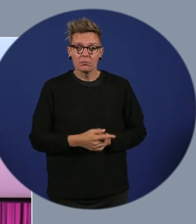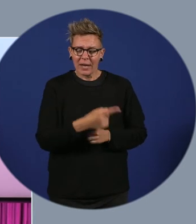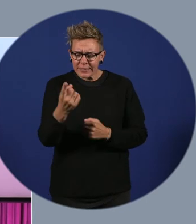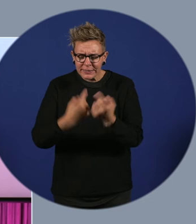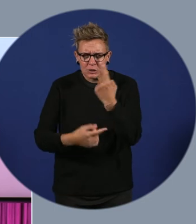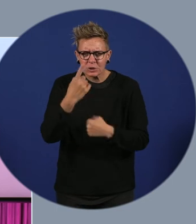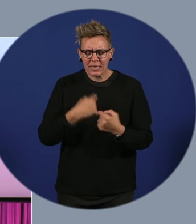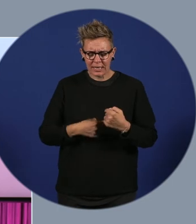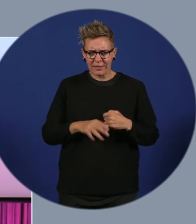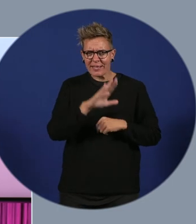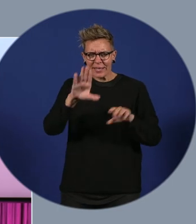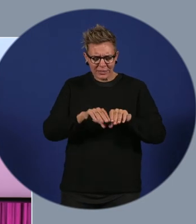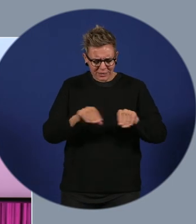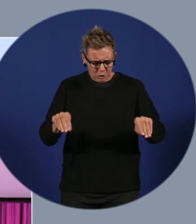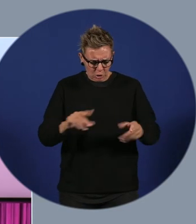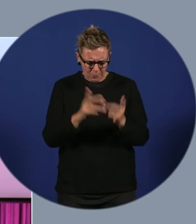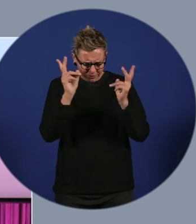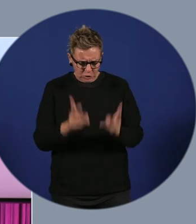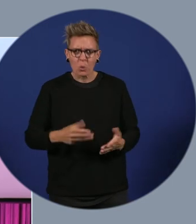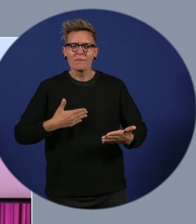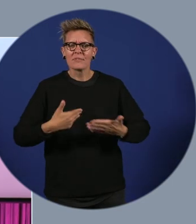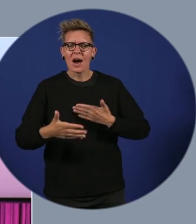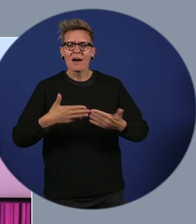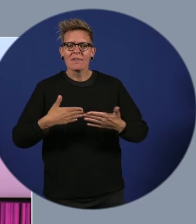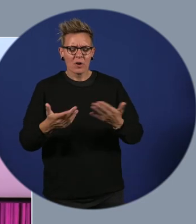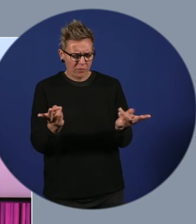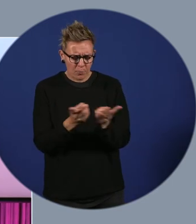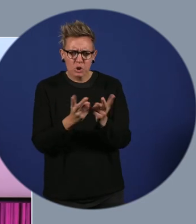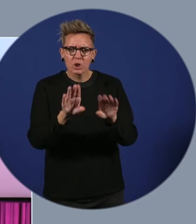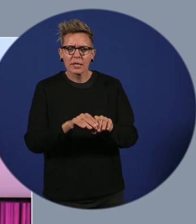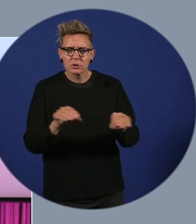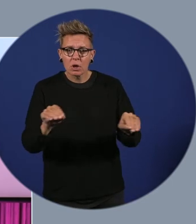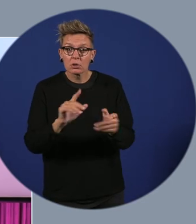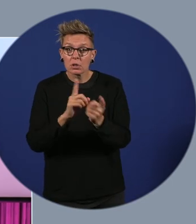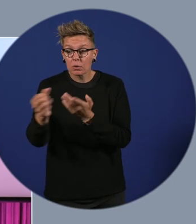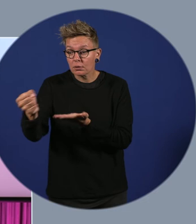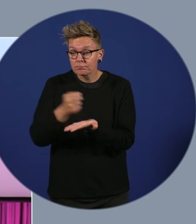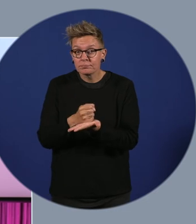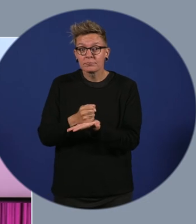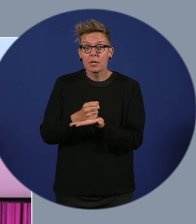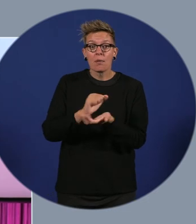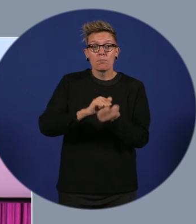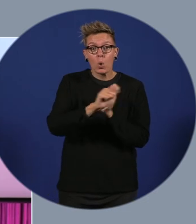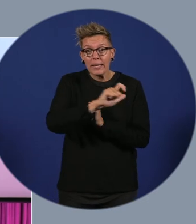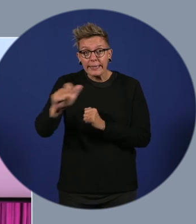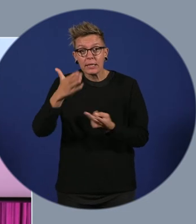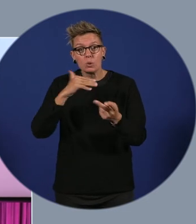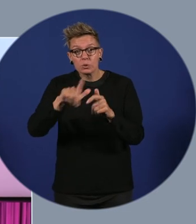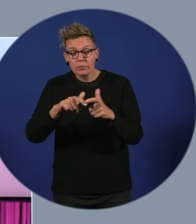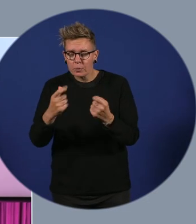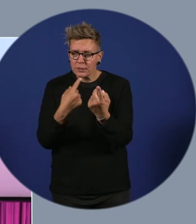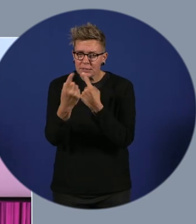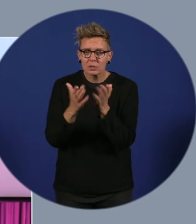diskuterar vad betyder resultaten och varför blev det så här. Bjud gärna in en politiker eller ungdomsförbunden och diskutera tillsammans